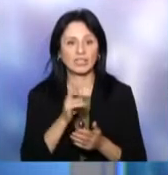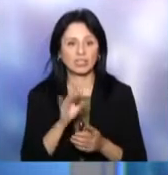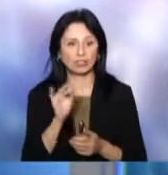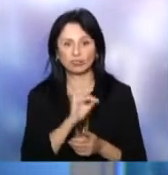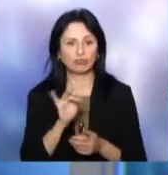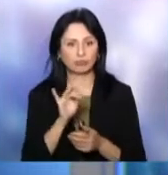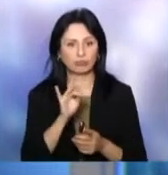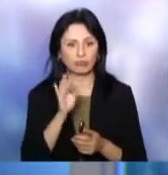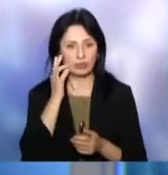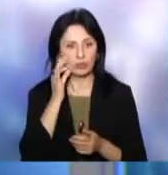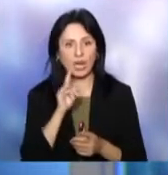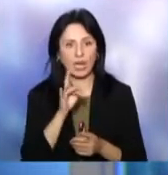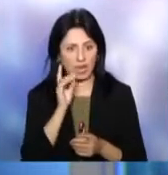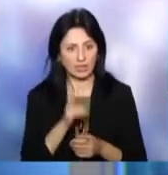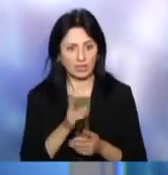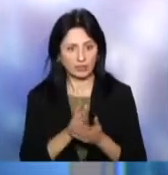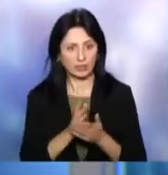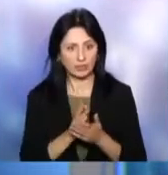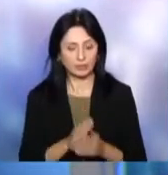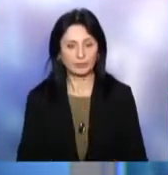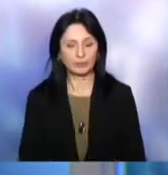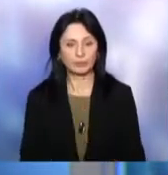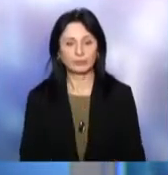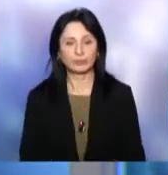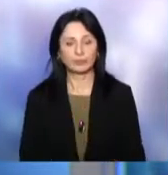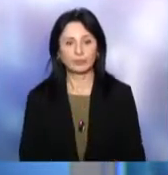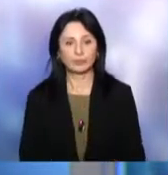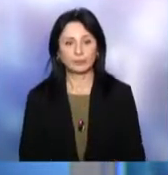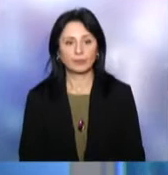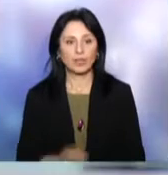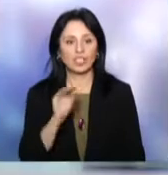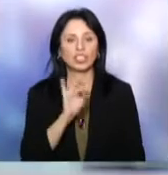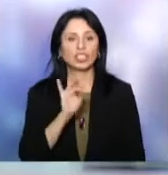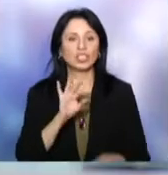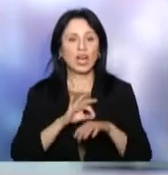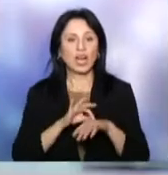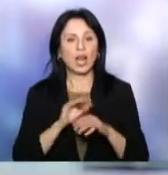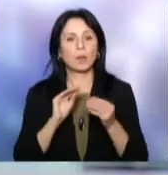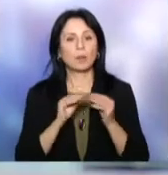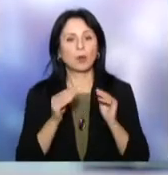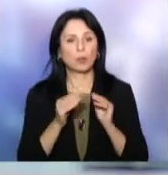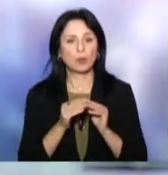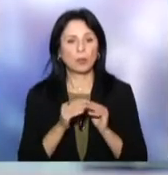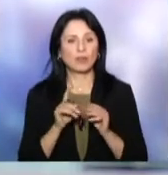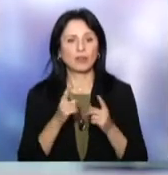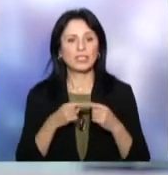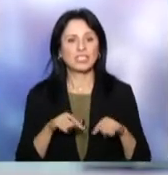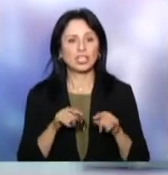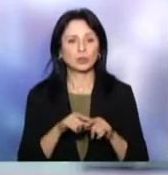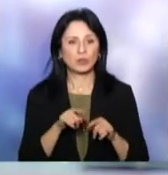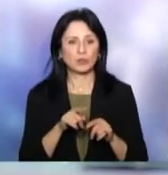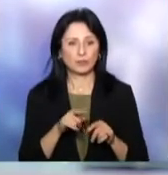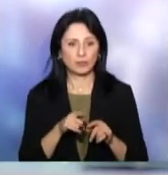კანს? აქვს მას მეტი რისკი რაიმე პრობლემის განვითარებისთვის? ცხიმიანი კანი პრობლემა არის ხოლმე, როდესაც საზოგადოებაში ეს